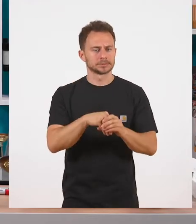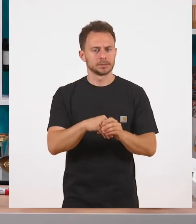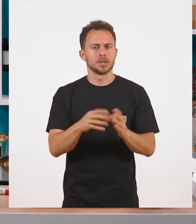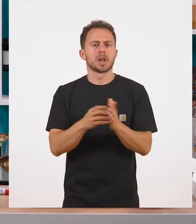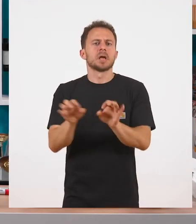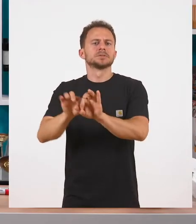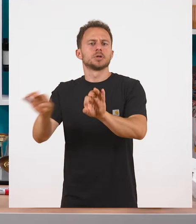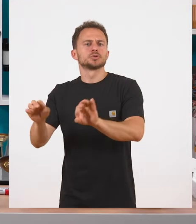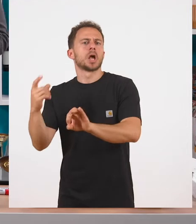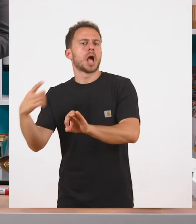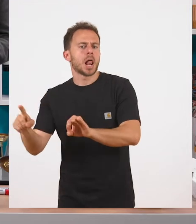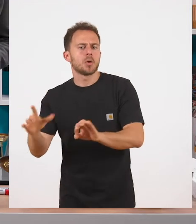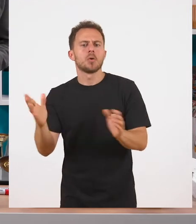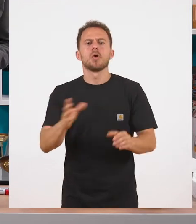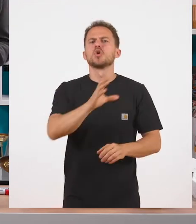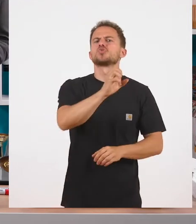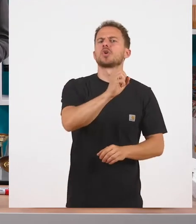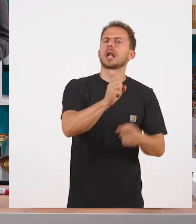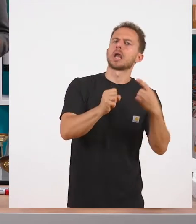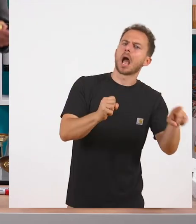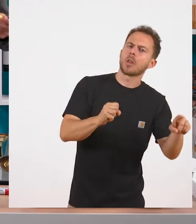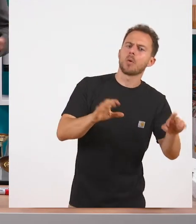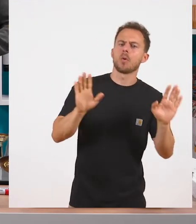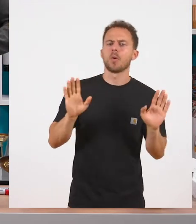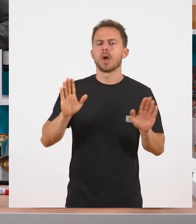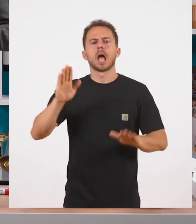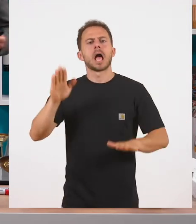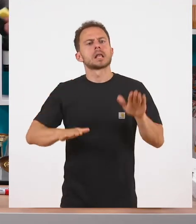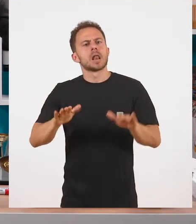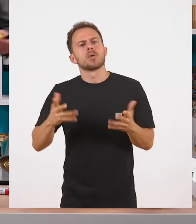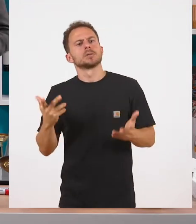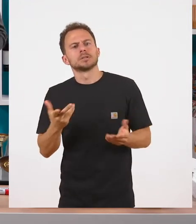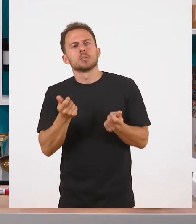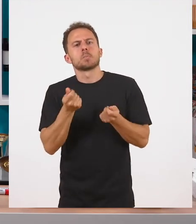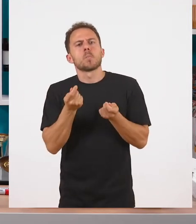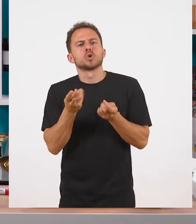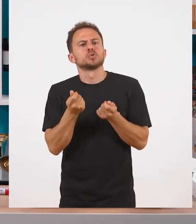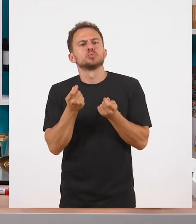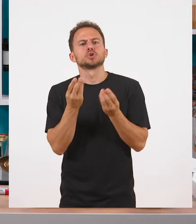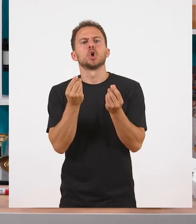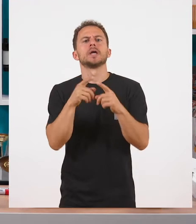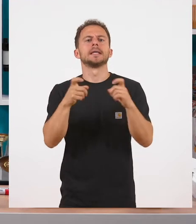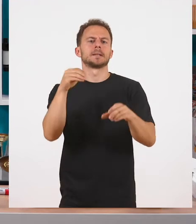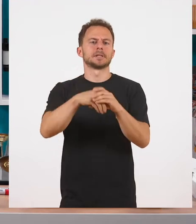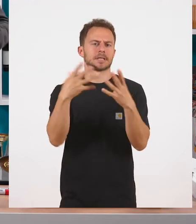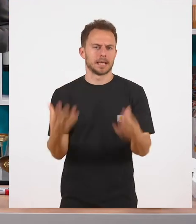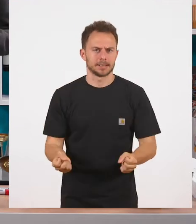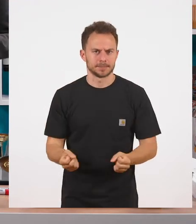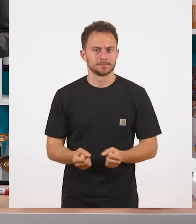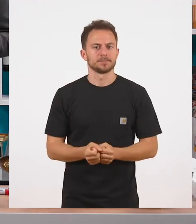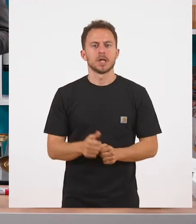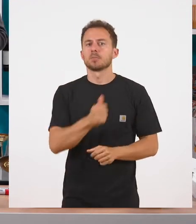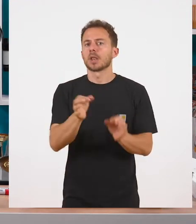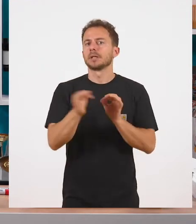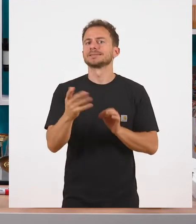αντικείμενο, άλλη ύλη περιέχει αυτό εδώ το αντικείμενο, άρα έχει να κάνει με την ποσότητα της ύλης. Ποια είναι η μονάδα μέτρησης? Το